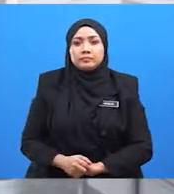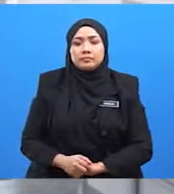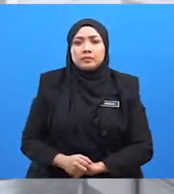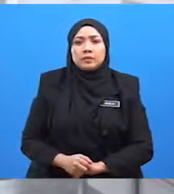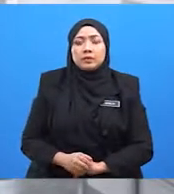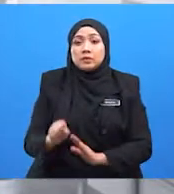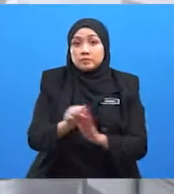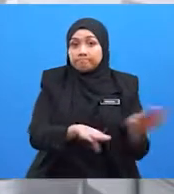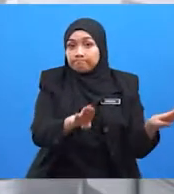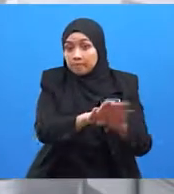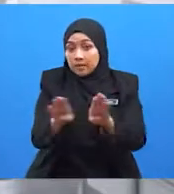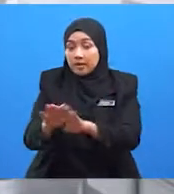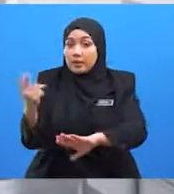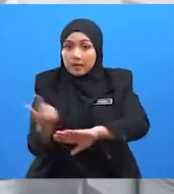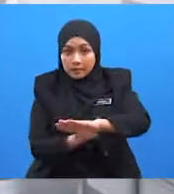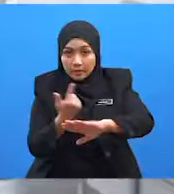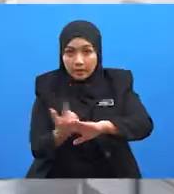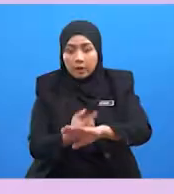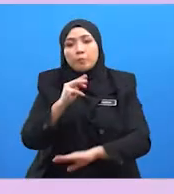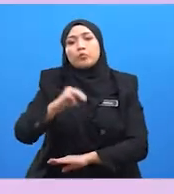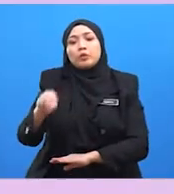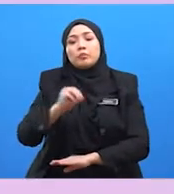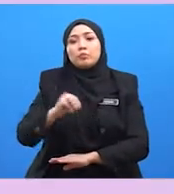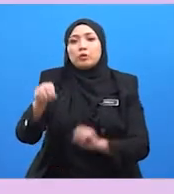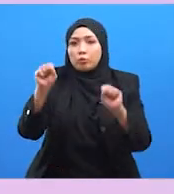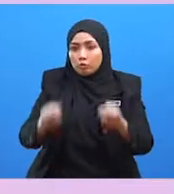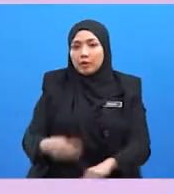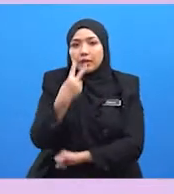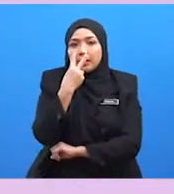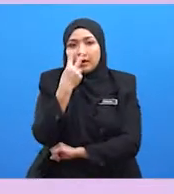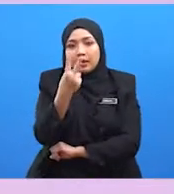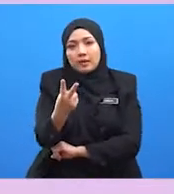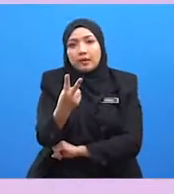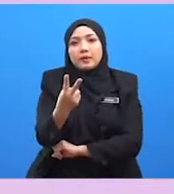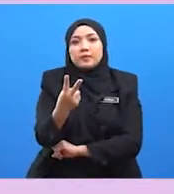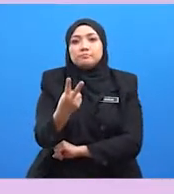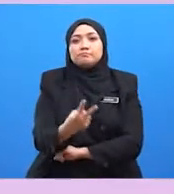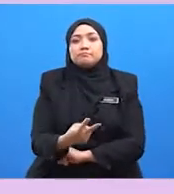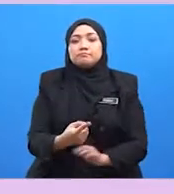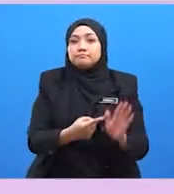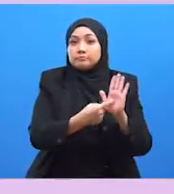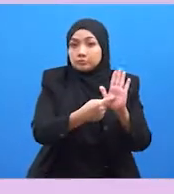Sebagai latihan, murid-murid boleh lihat soalan di skrin tepi.